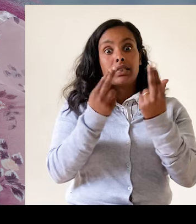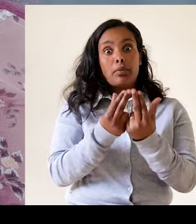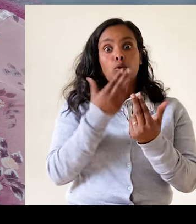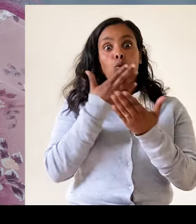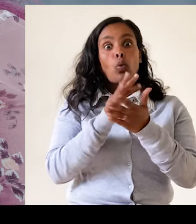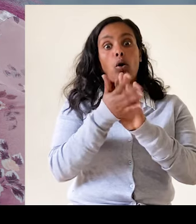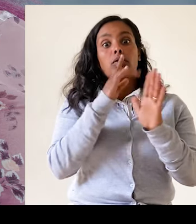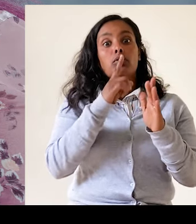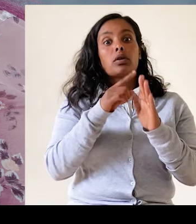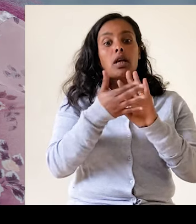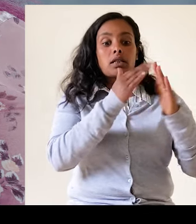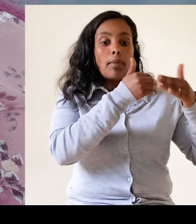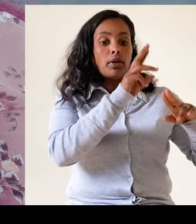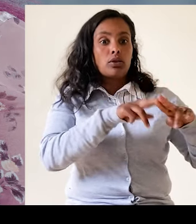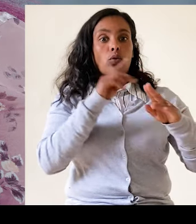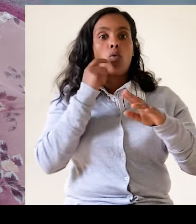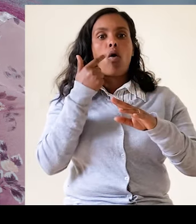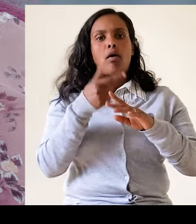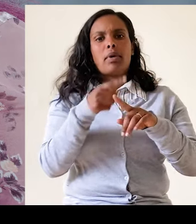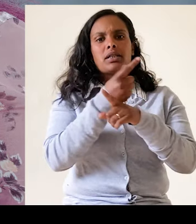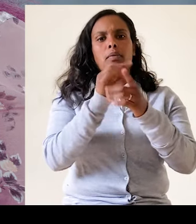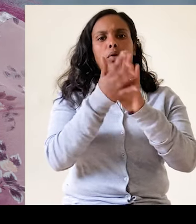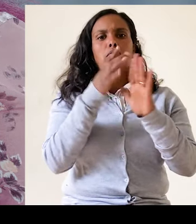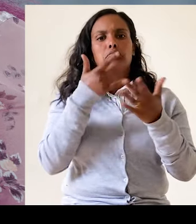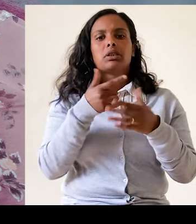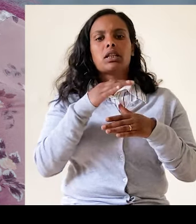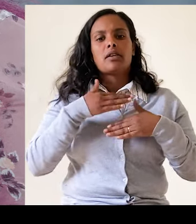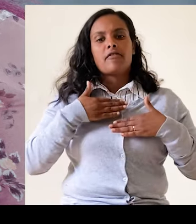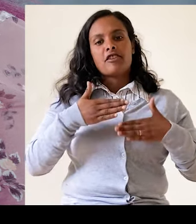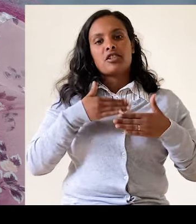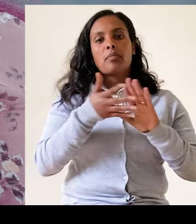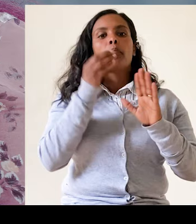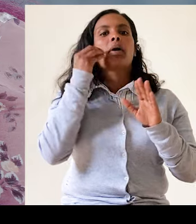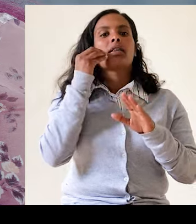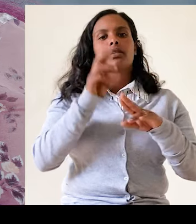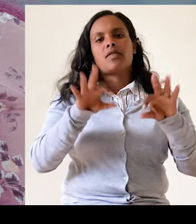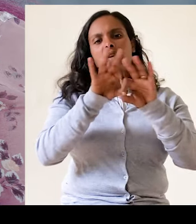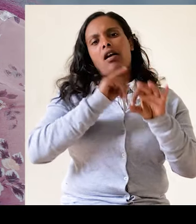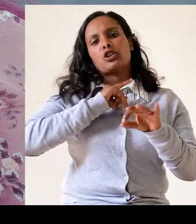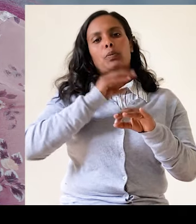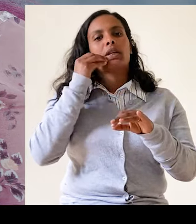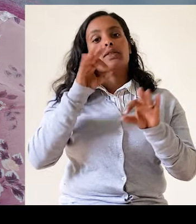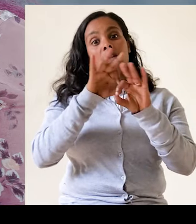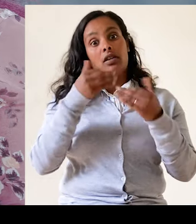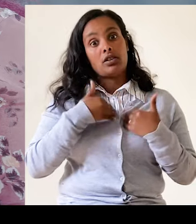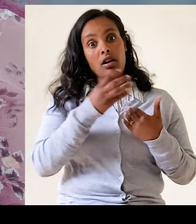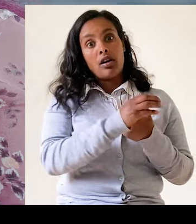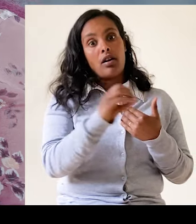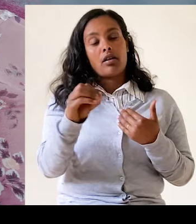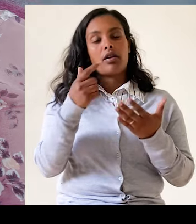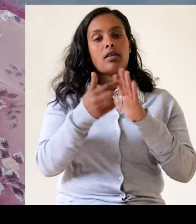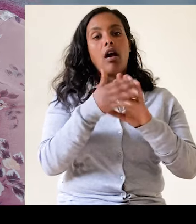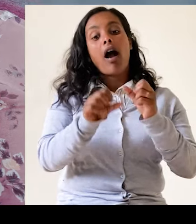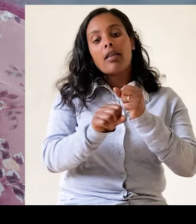ቤተሰብ ያስቀመጠሽም ሰው አንቺ በነፃነት የምትተነፍሽበት ቤት ያስፈልግሻል። እና